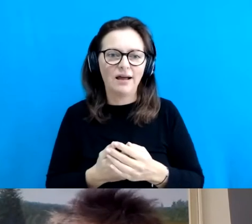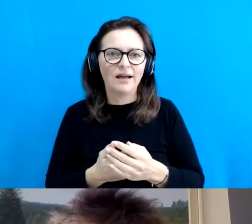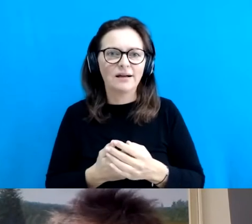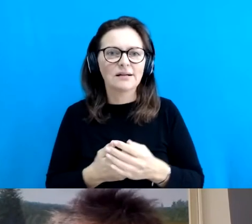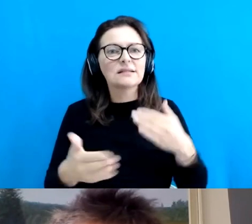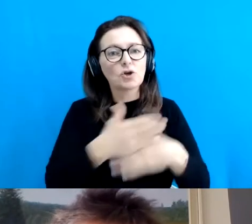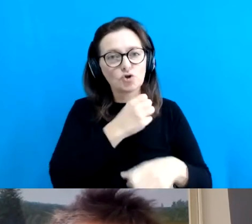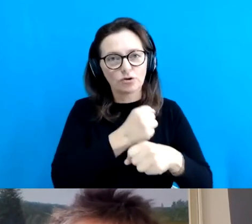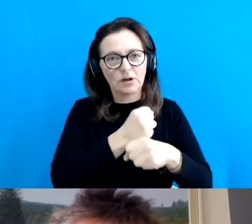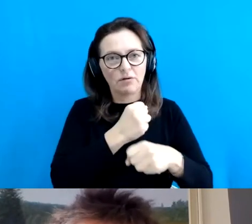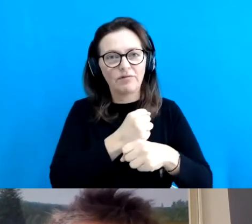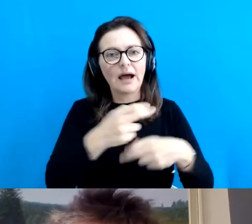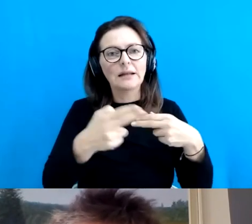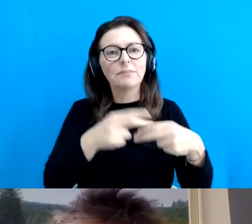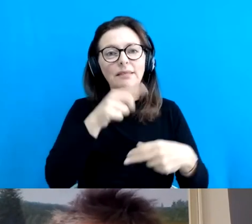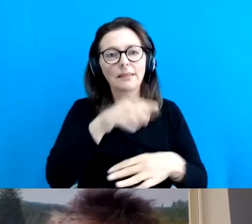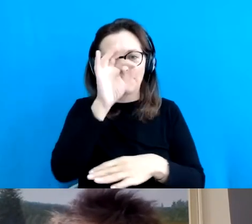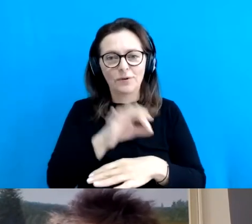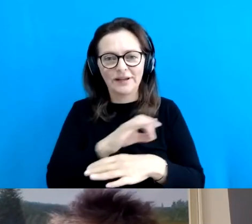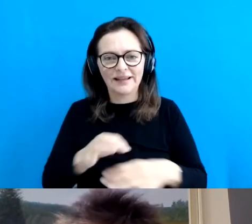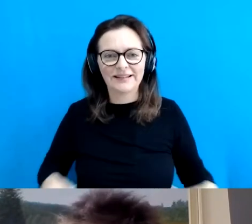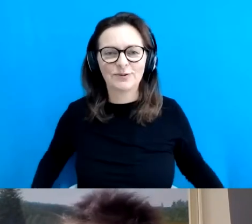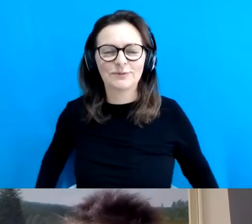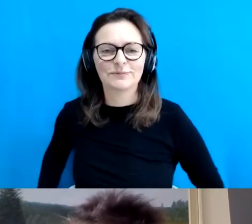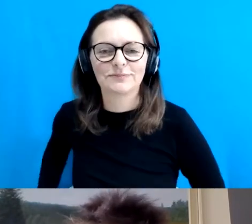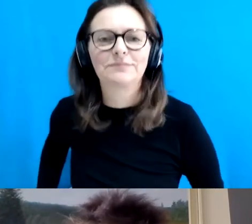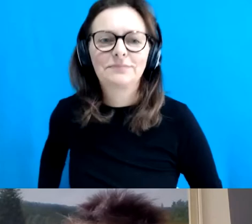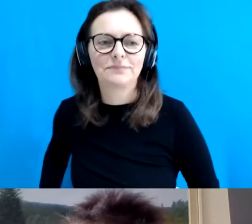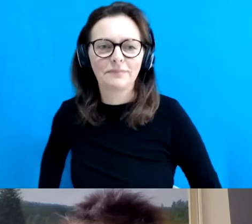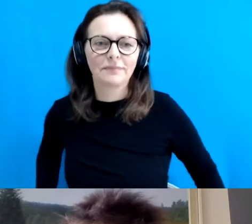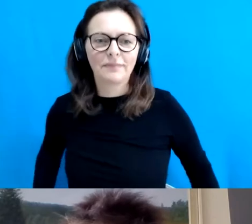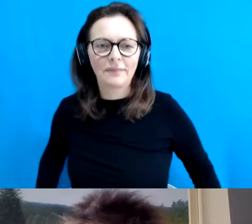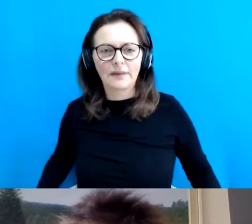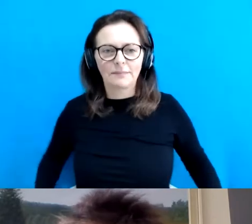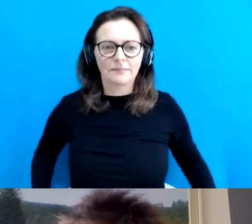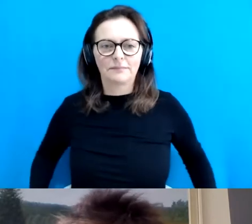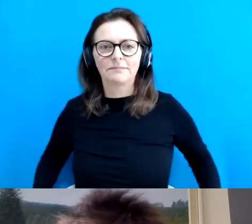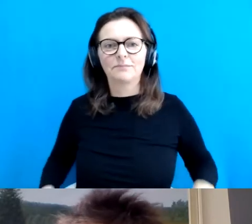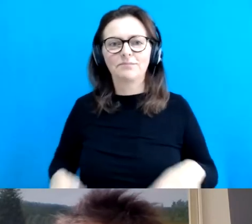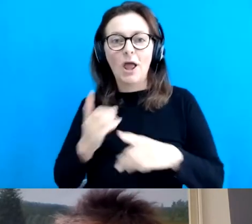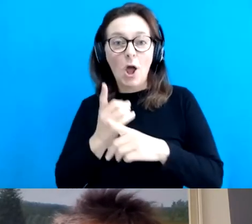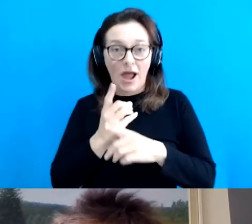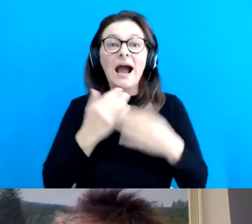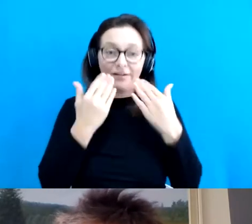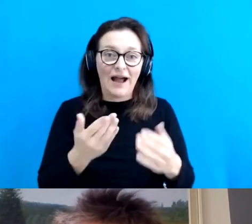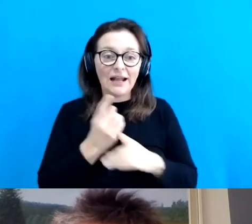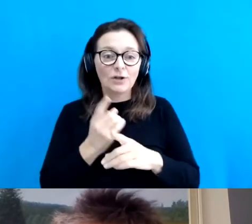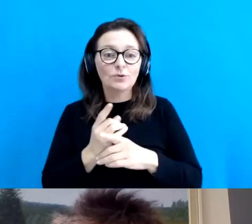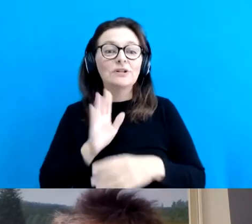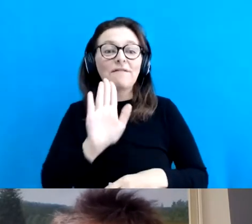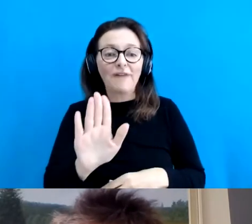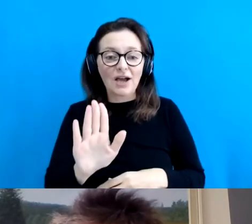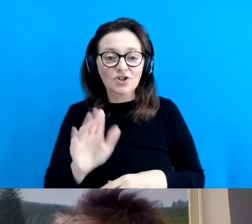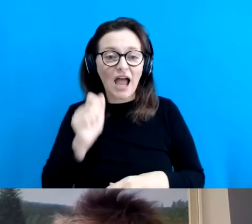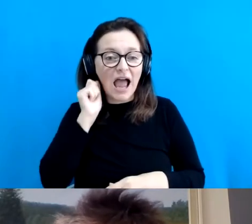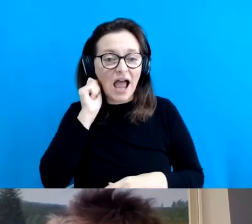projektu sodelovali. Hvala, gospod Čuk. Ja. Po mojem bo tudi vaša žena vesela monografije, ker vem, da se ukvarja